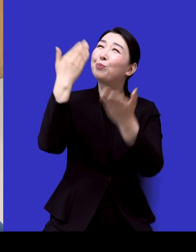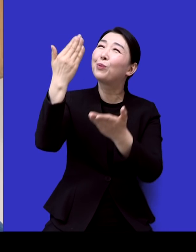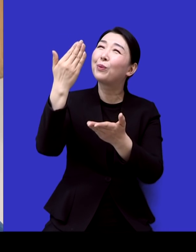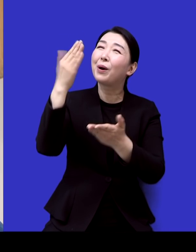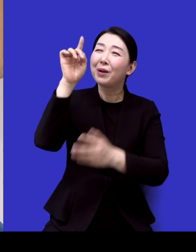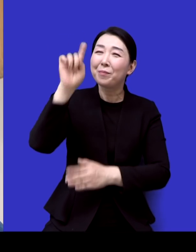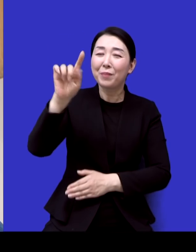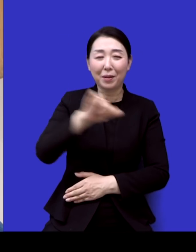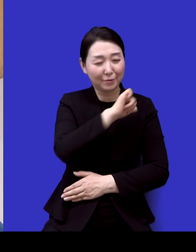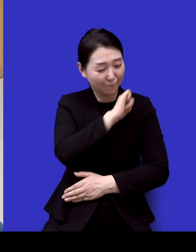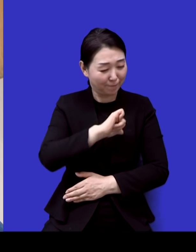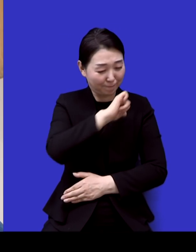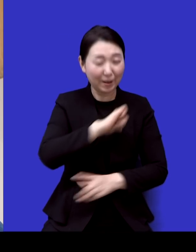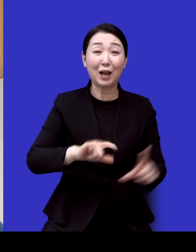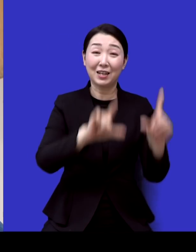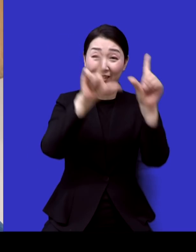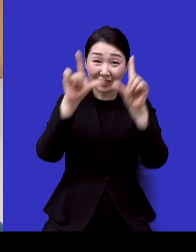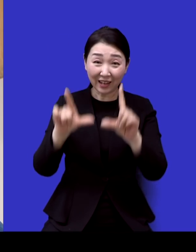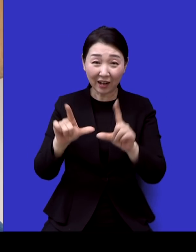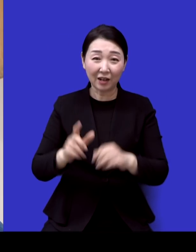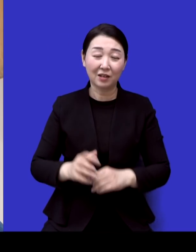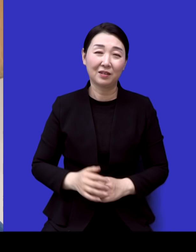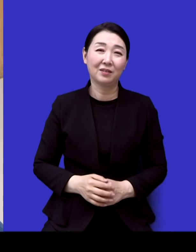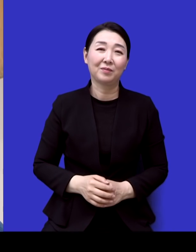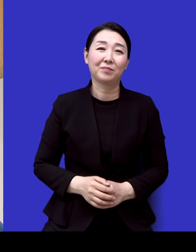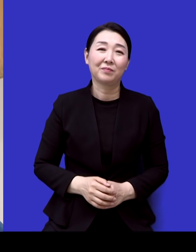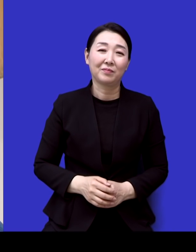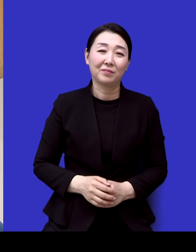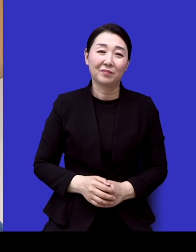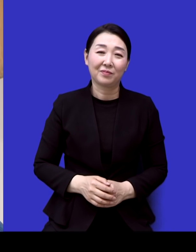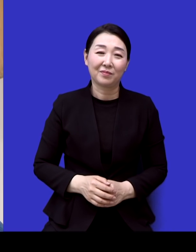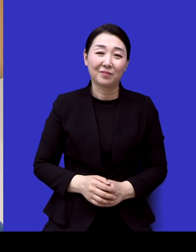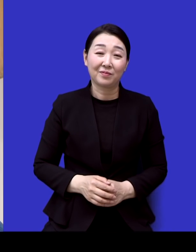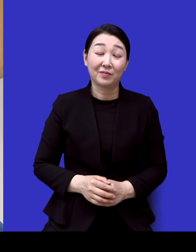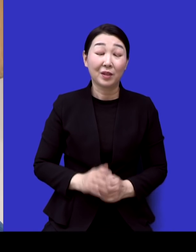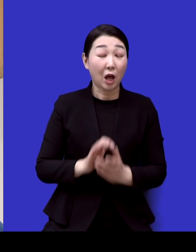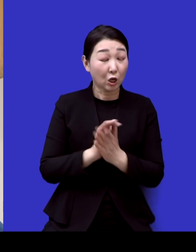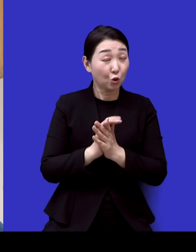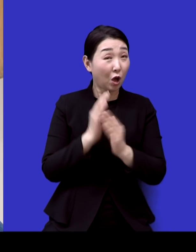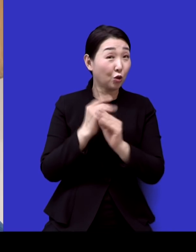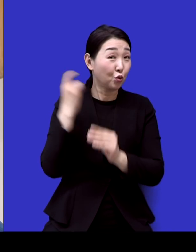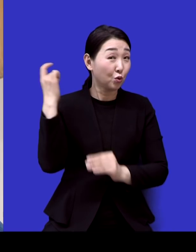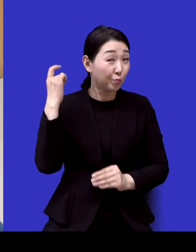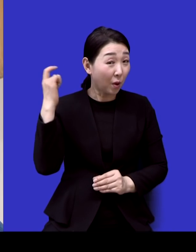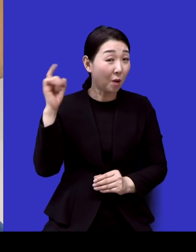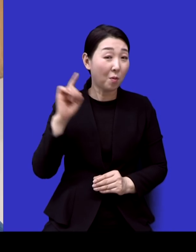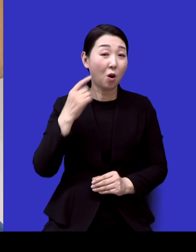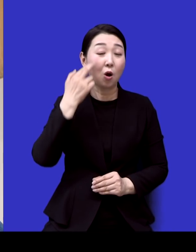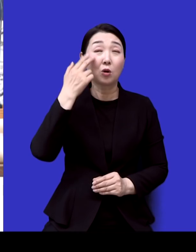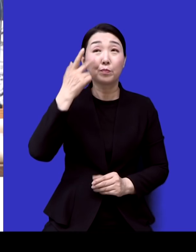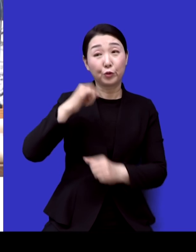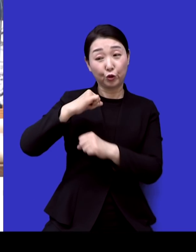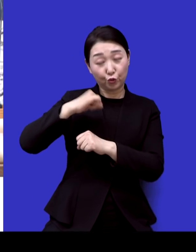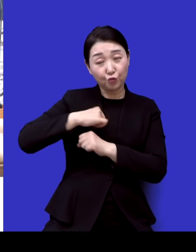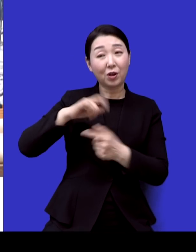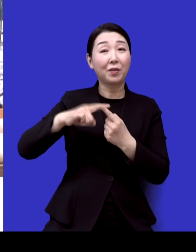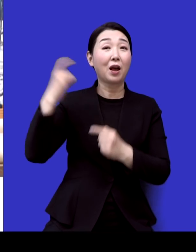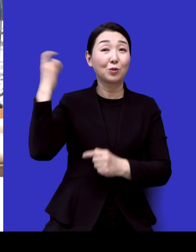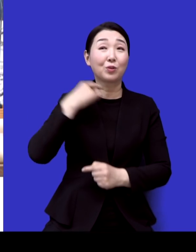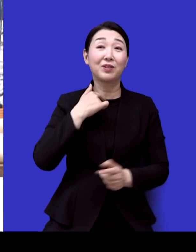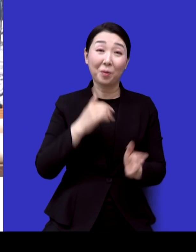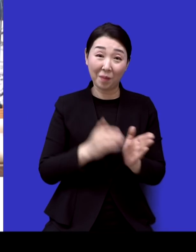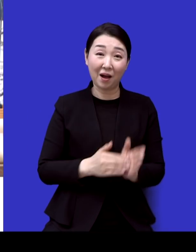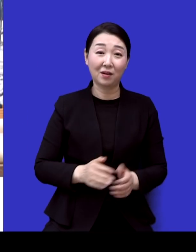버티면서 살았는데요. 그렇게 기도하다가 어디서 소식을 듣게 되는데 네. 미군에 대한 소식을 듣게 돼요. 아, 미국.